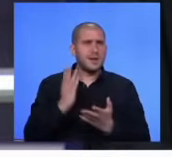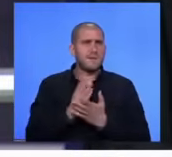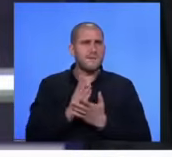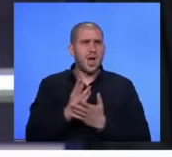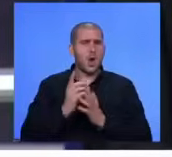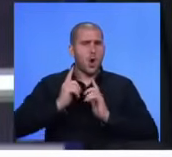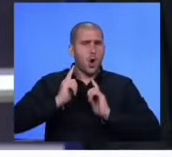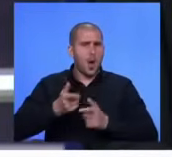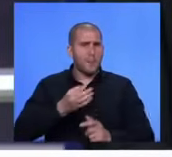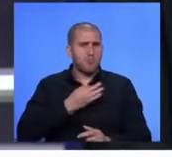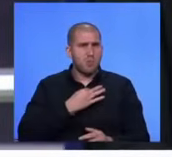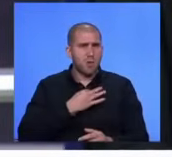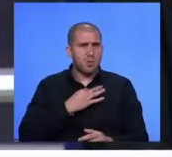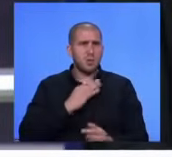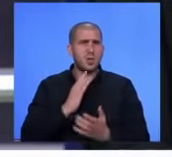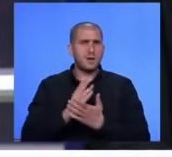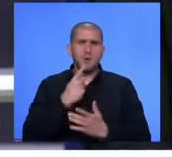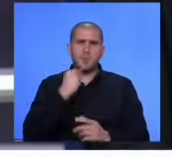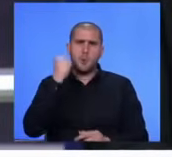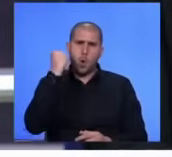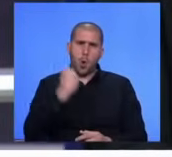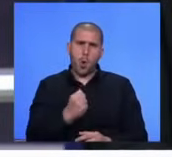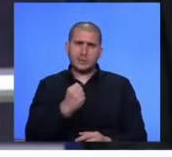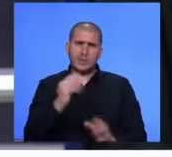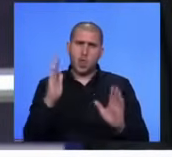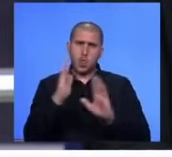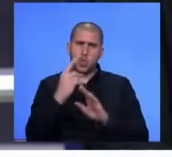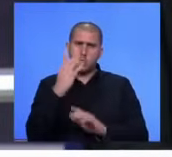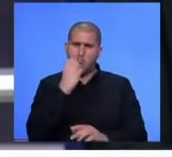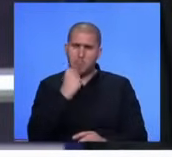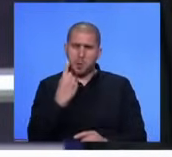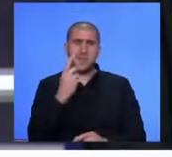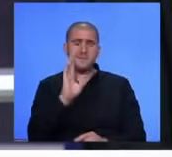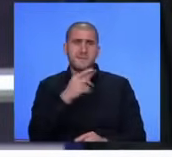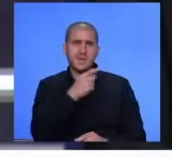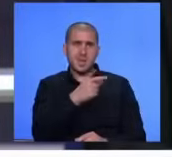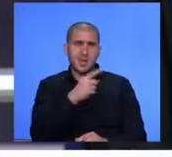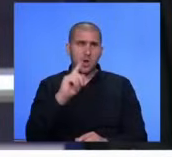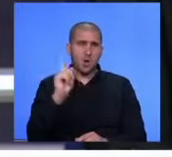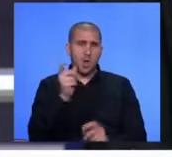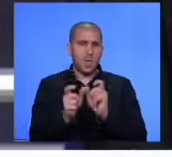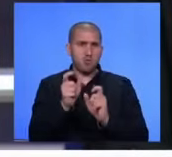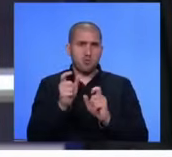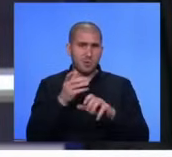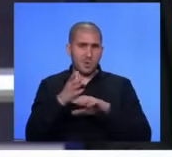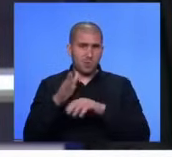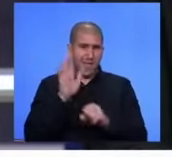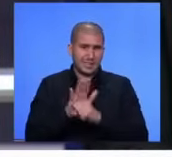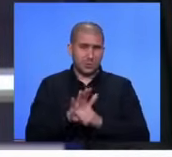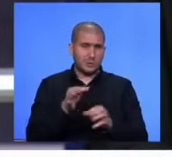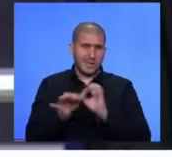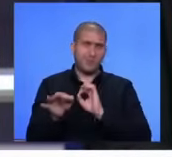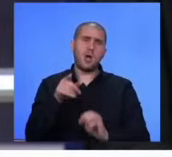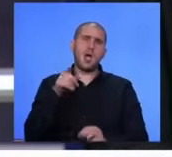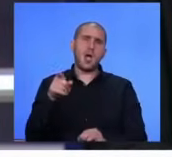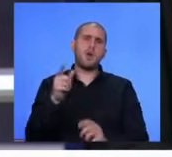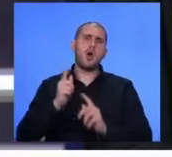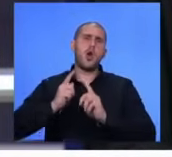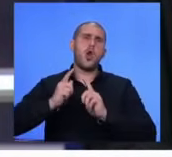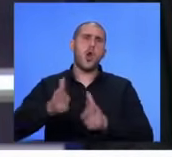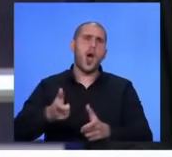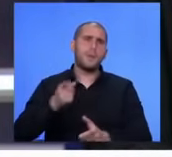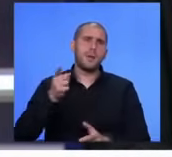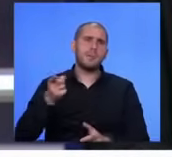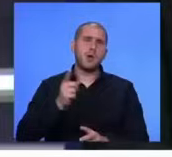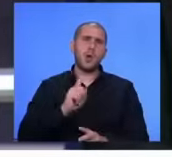הלוחמים שלנו, קוראים להם רוצחי נוח'בות, ולכל האלו שנכנסו ואנסו ושרפו, קוראים לוחמים